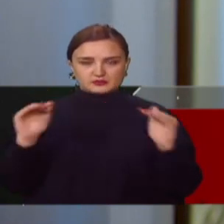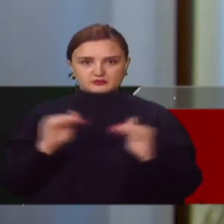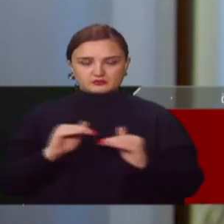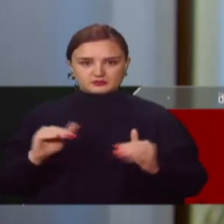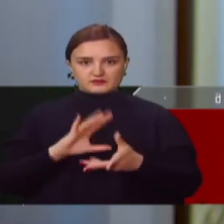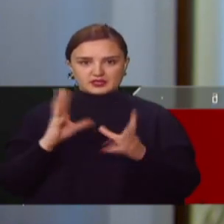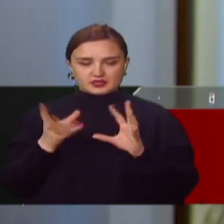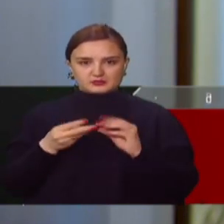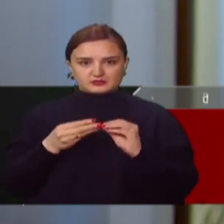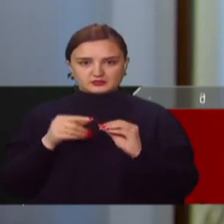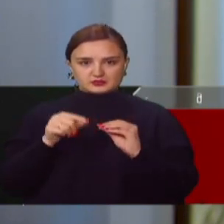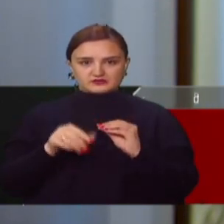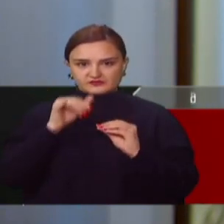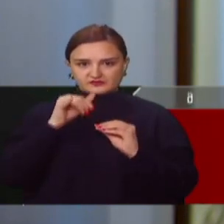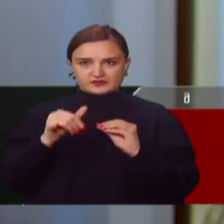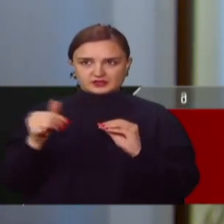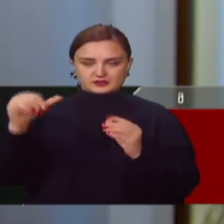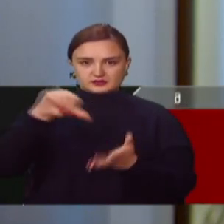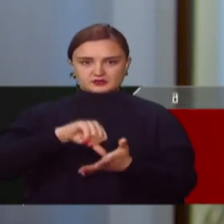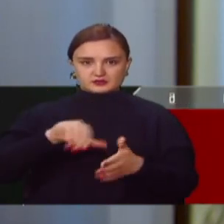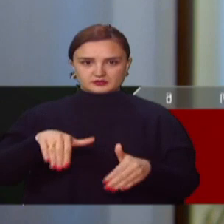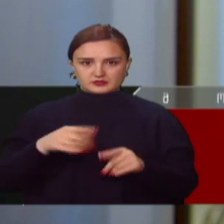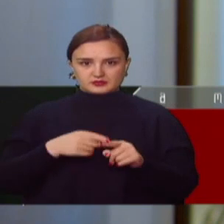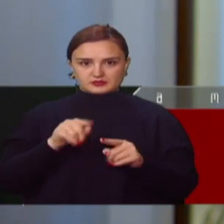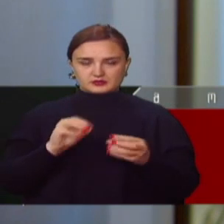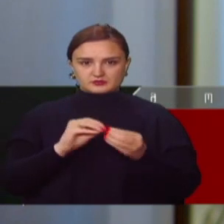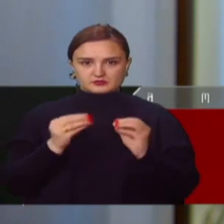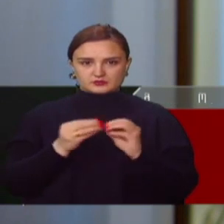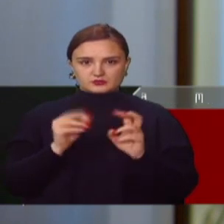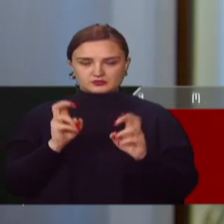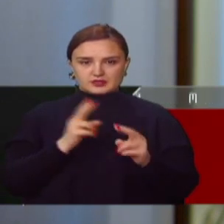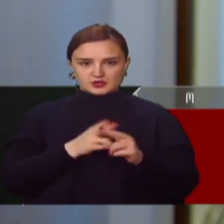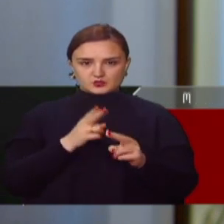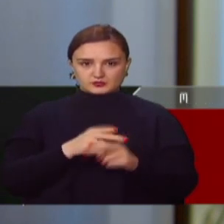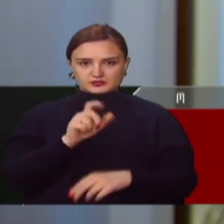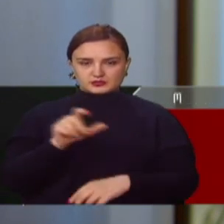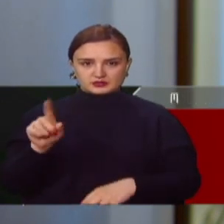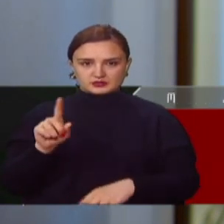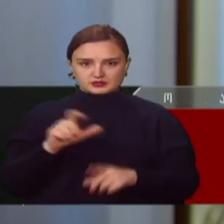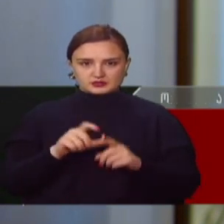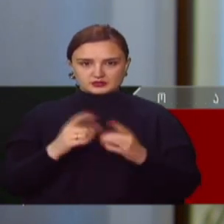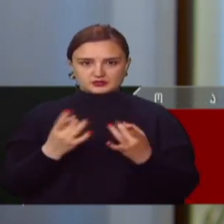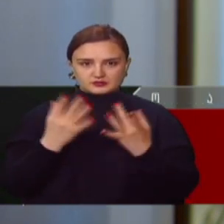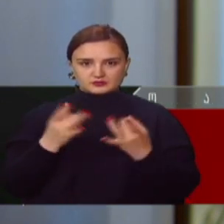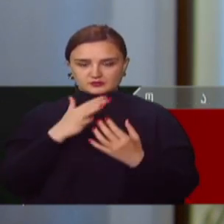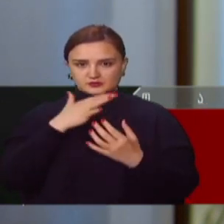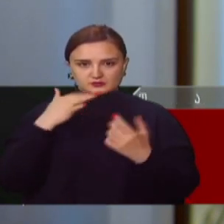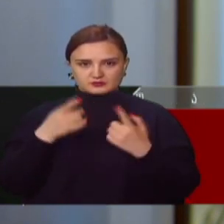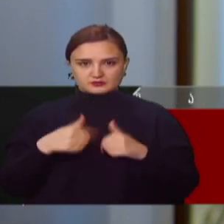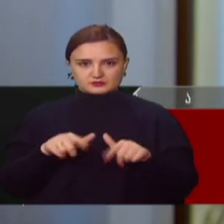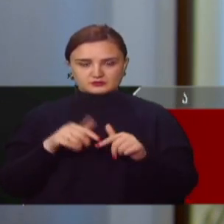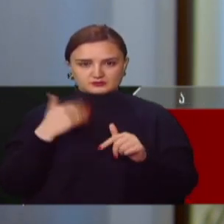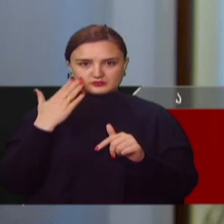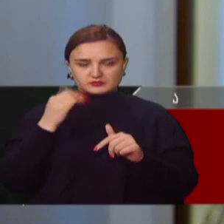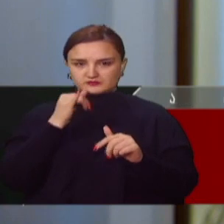ვიცი, ყველაფერი და აქ ესე ვერ უზიარებდით ერთმანეთს. ეხლა ეს პრობლემები ხო აწუხებს ხალხს და ამ დროს რაზე გველაპარაკება უმრავლესობა? მე სიმართლე გითხრათ,